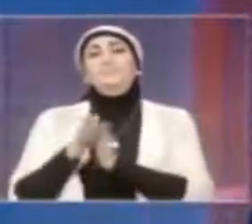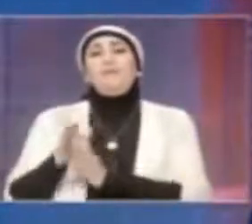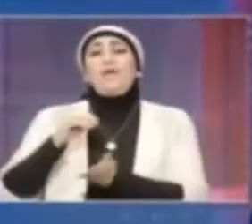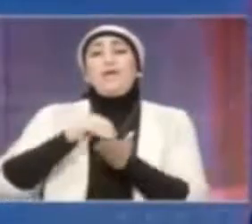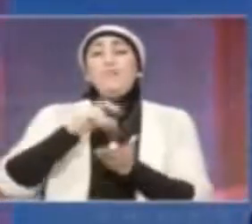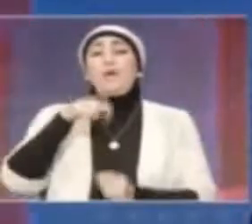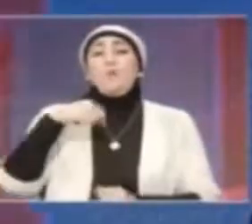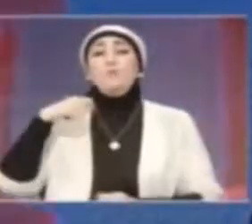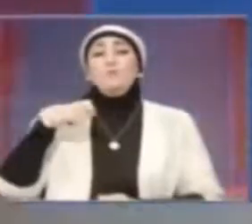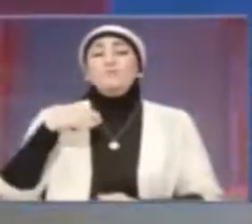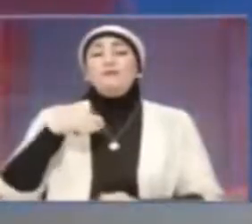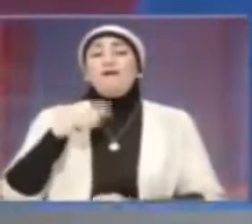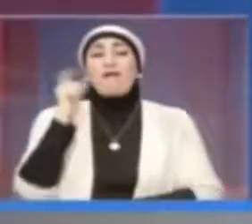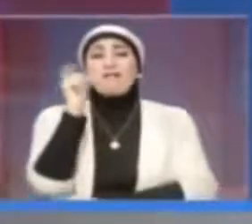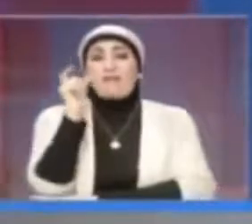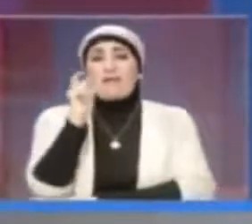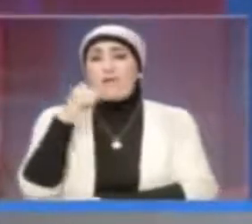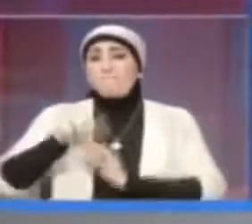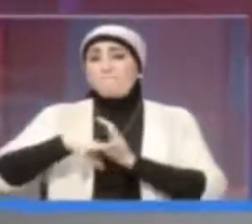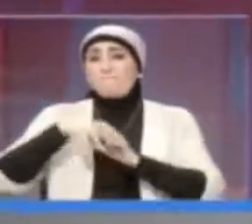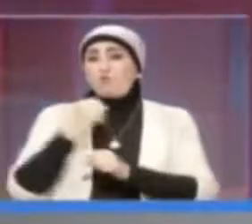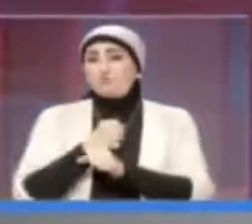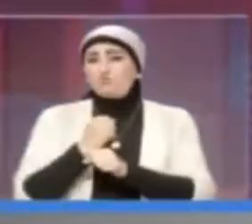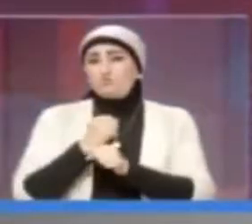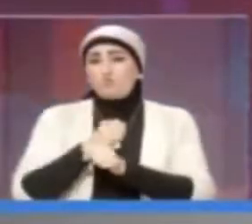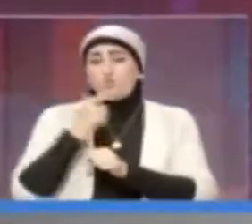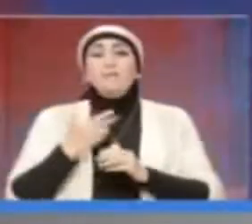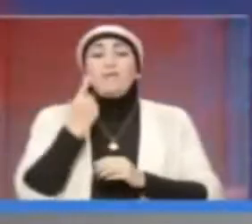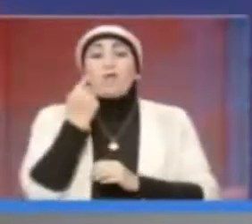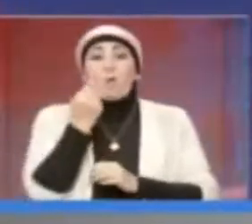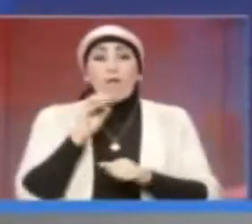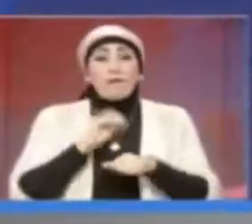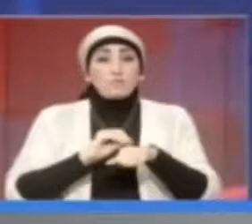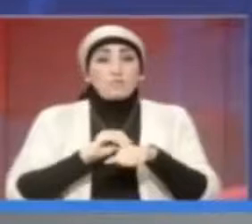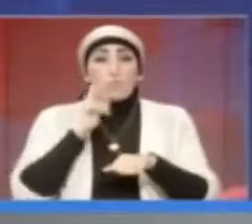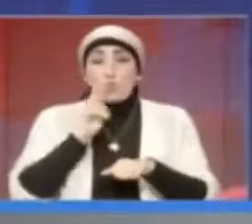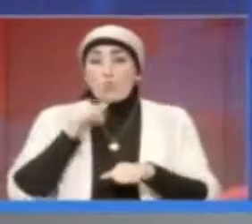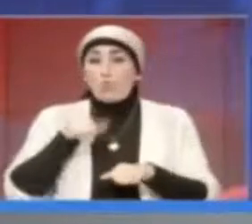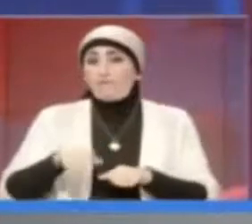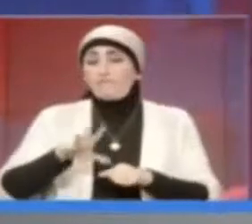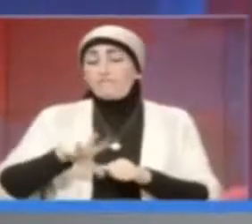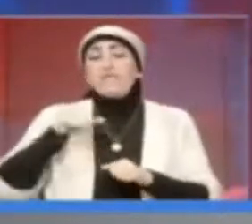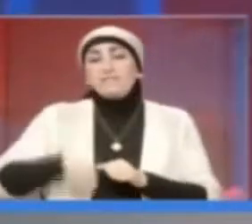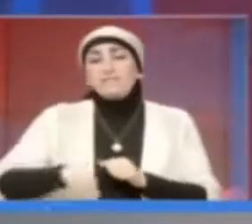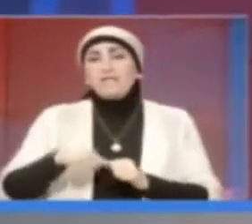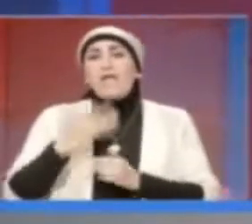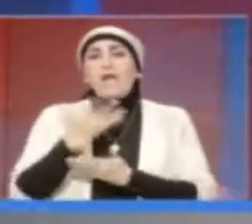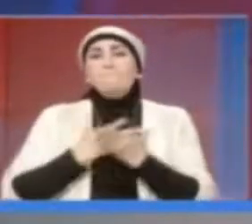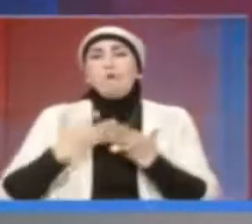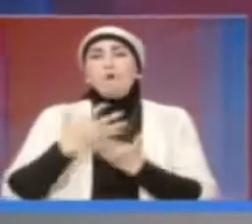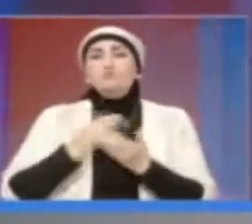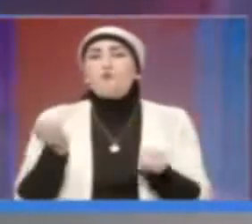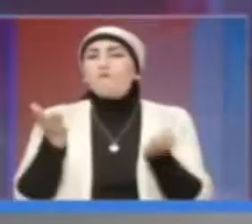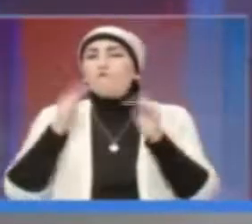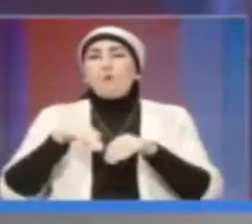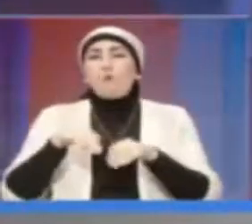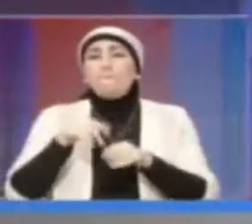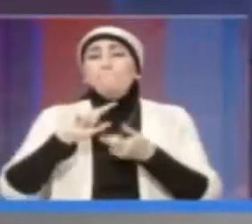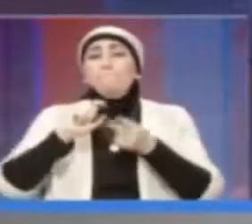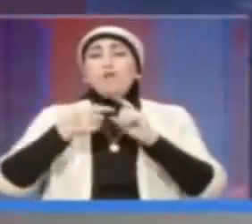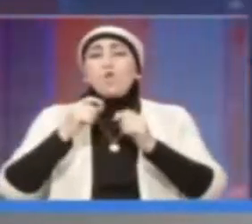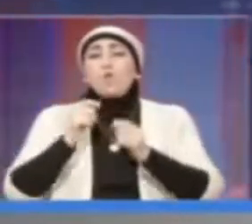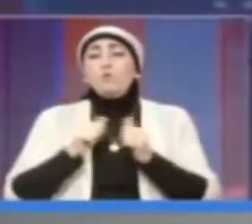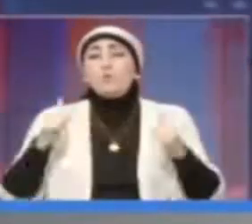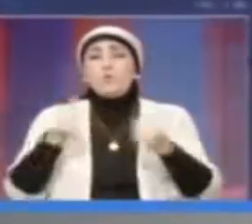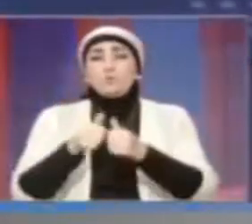أطلقت وزارة الأوقاف مشروع صكوك الأضاحي للعام الحالي، ومن المقرر أن يستفيد من المشروع أكثر من 1,000,000